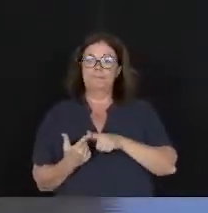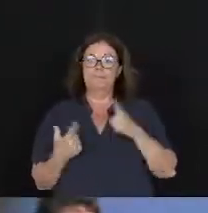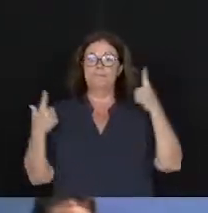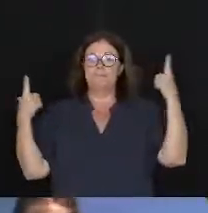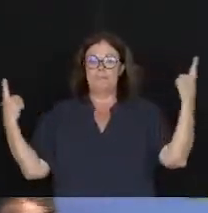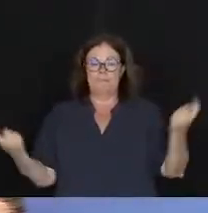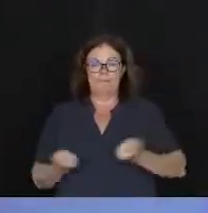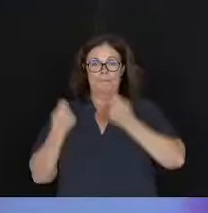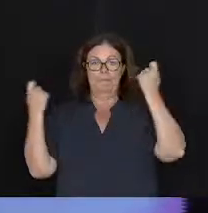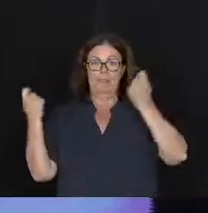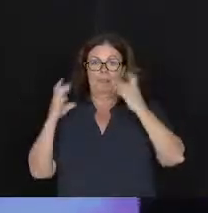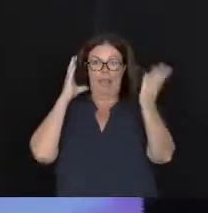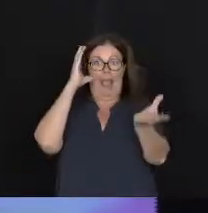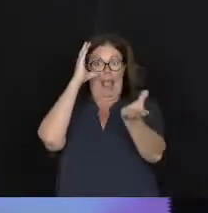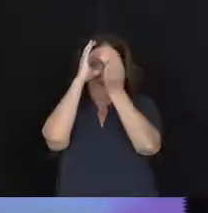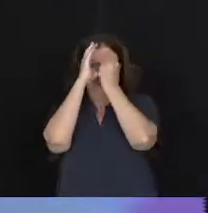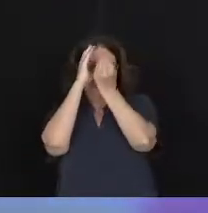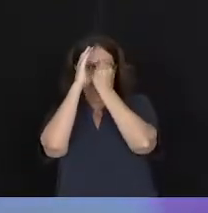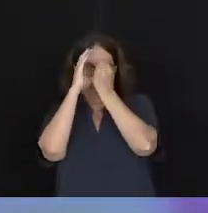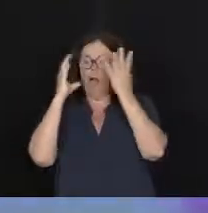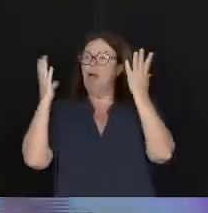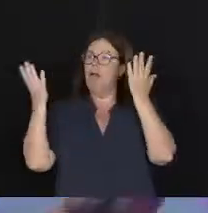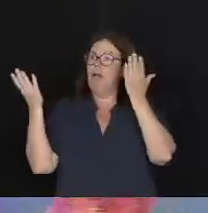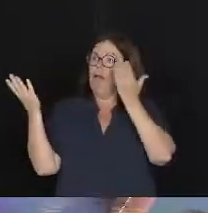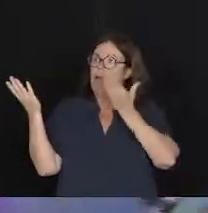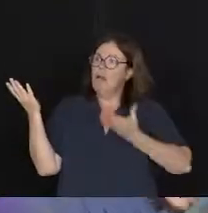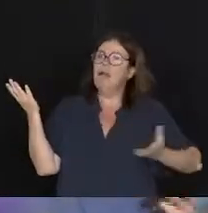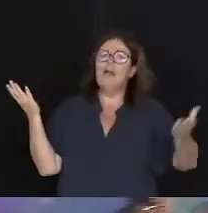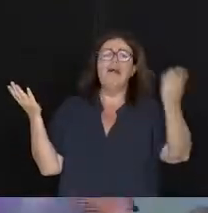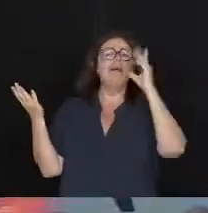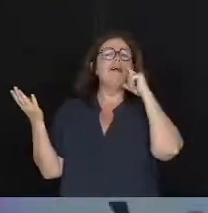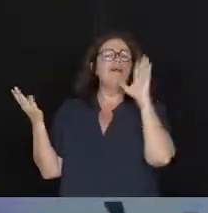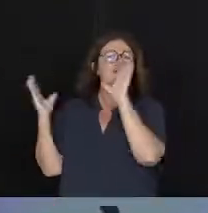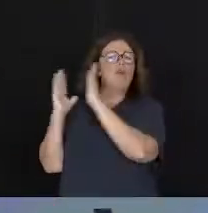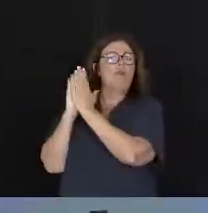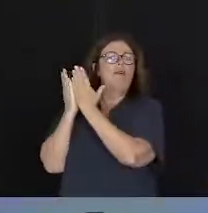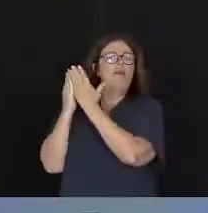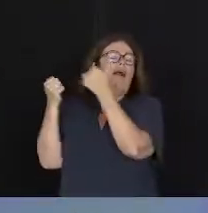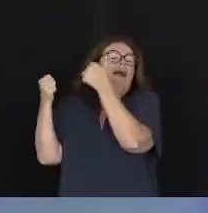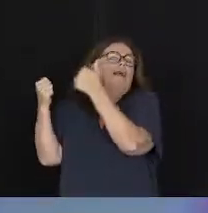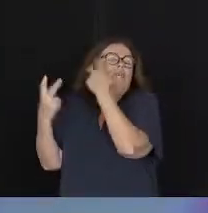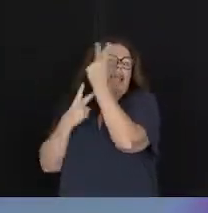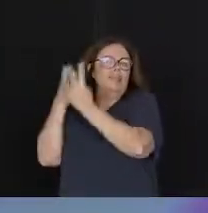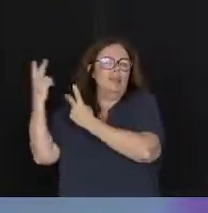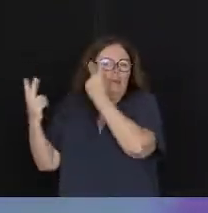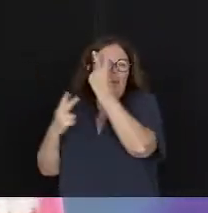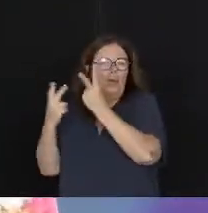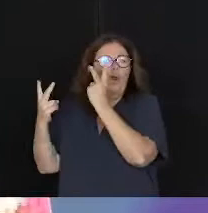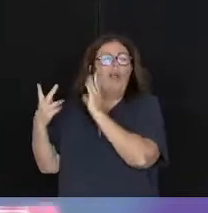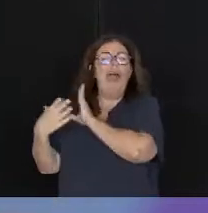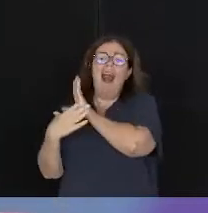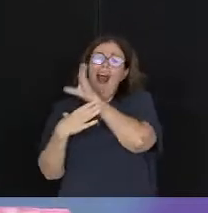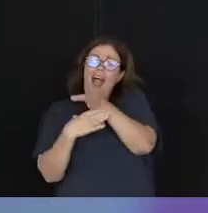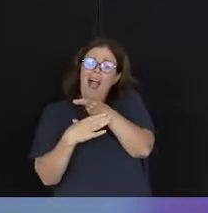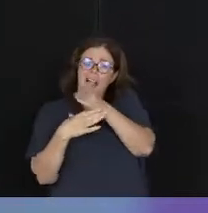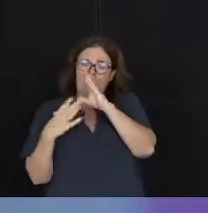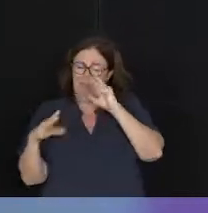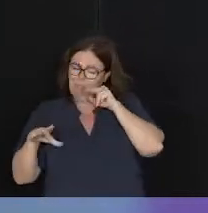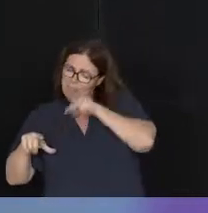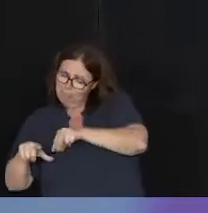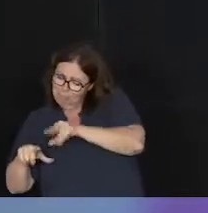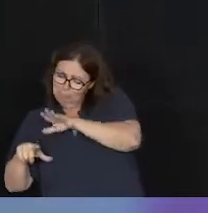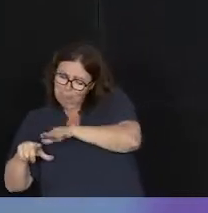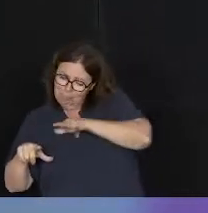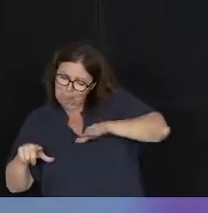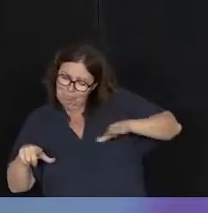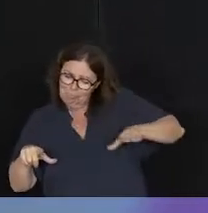festival Allez Savoir, dont vous avez les super plaquettes in extenso à l'entrée, là, plein de manifestations, est